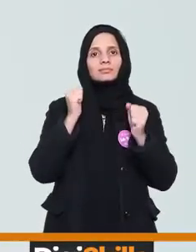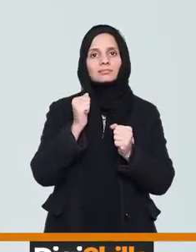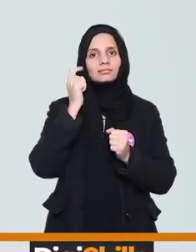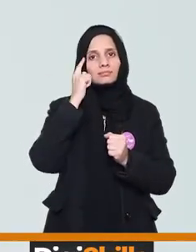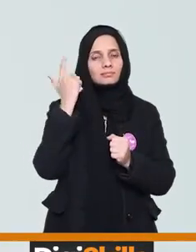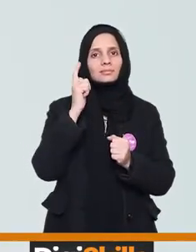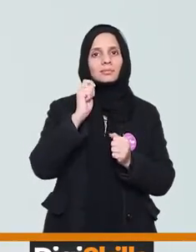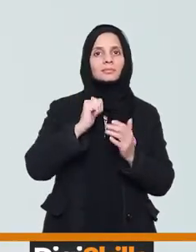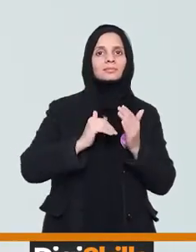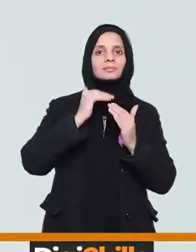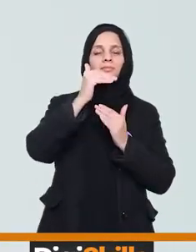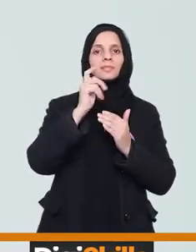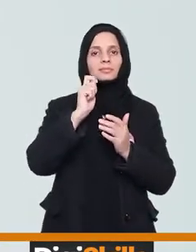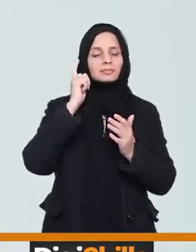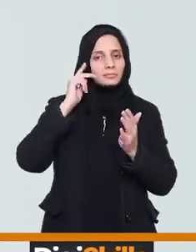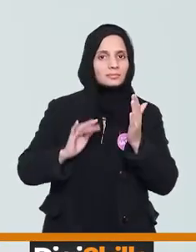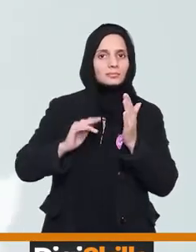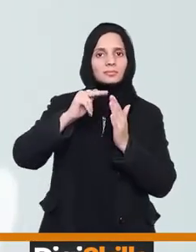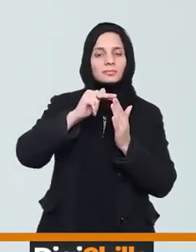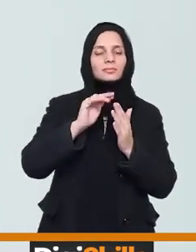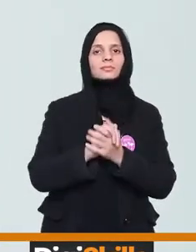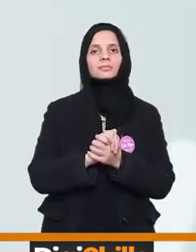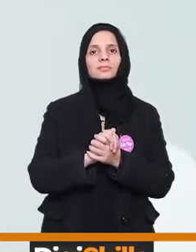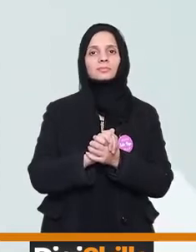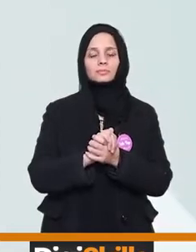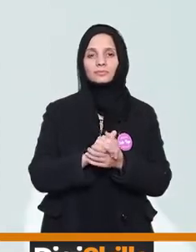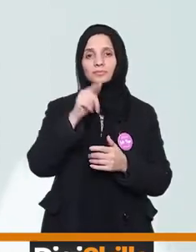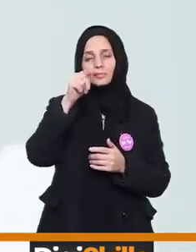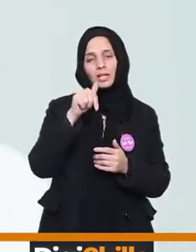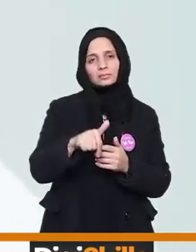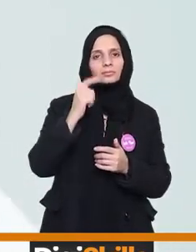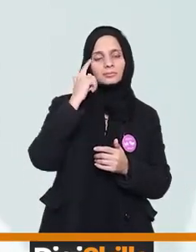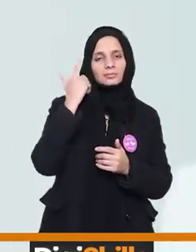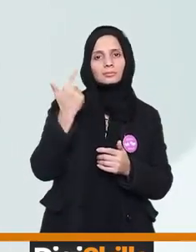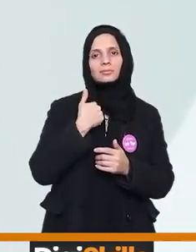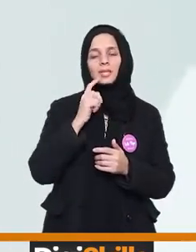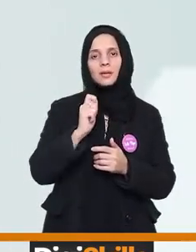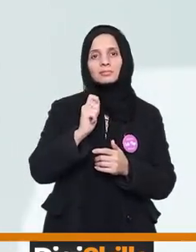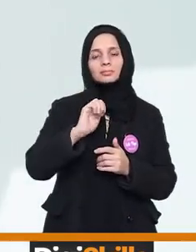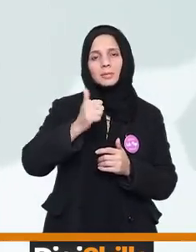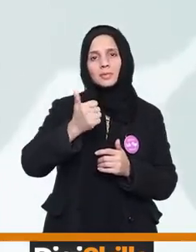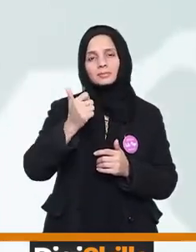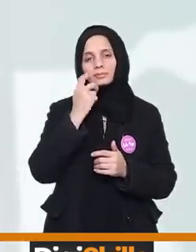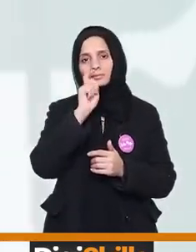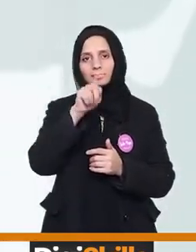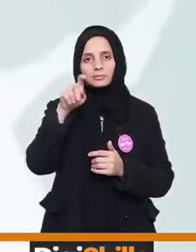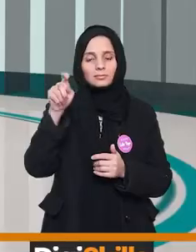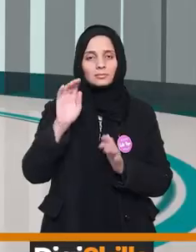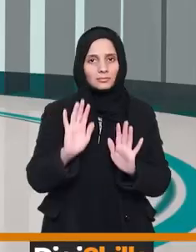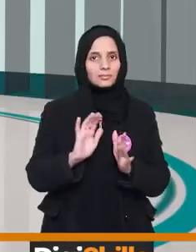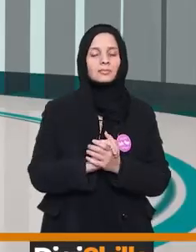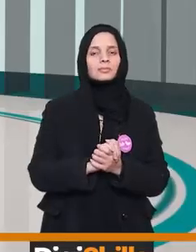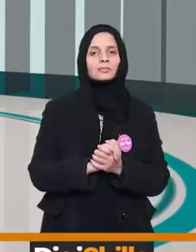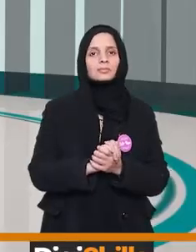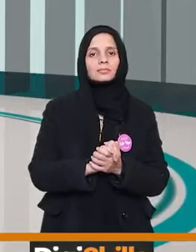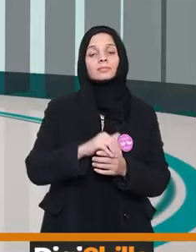مارننگ اپروچ ہی کام کی طرف یہ ہو کہ آج میں نے اتنے پروجیکٹس پہ بڈ کرنا